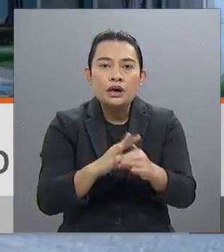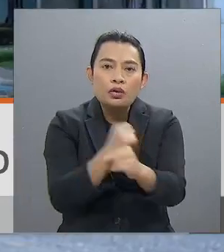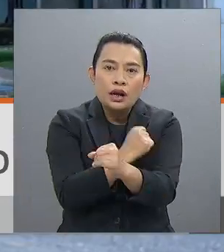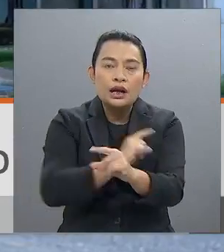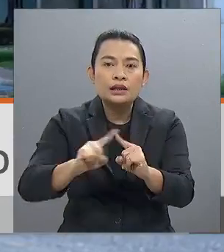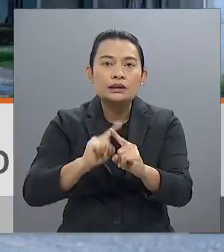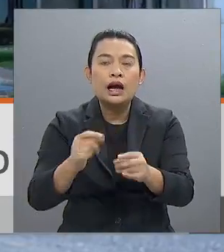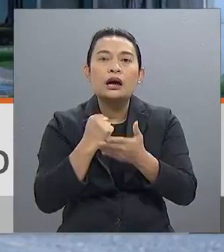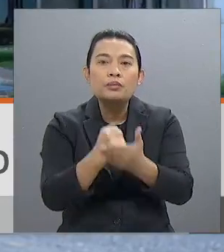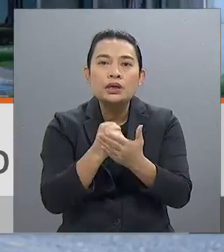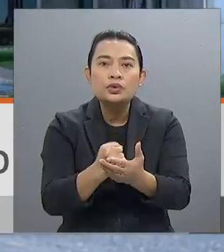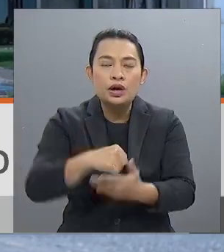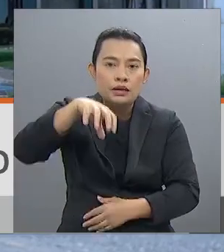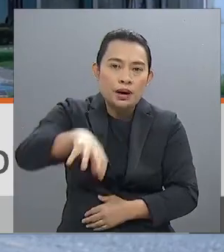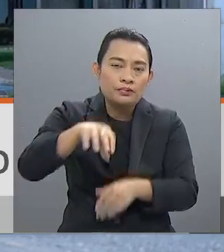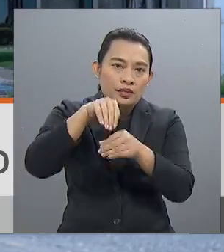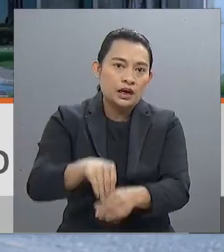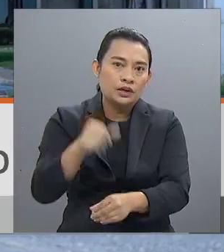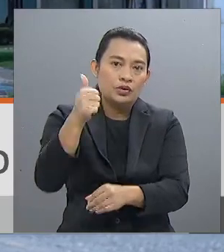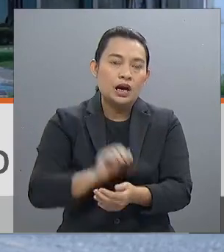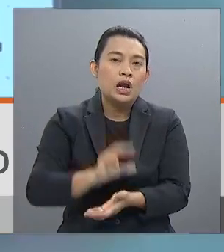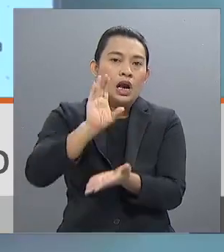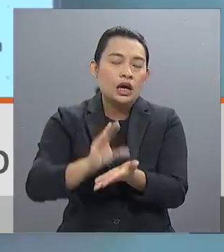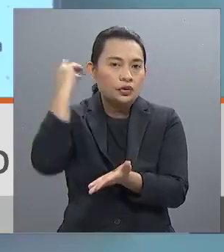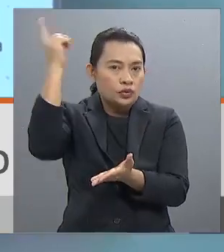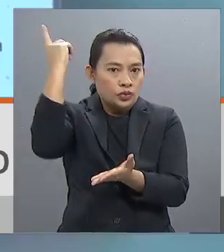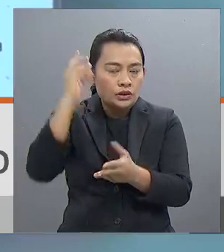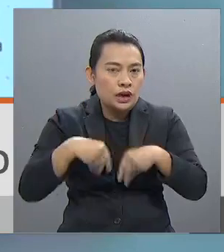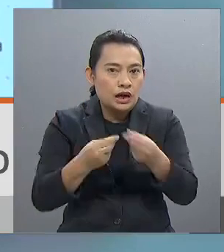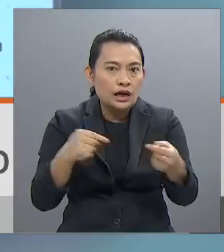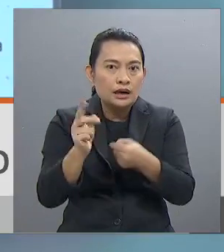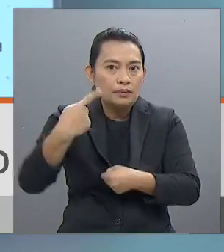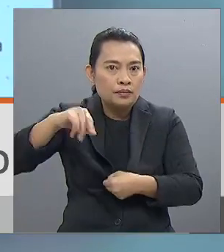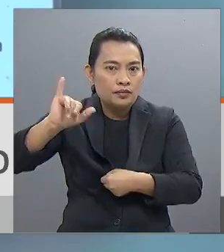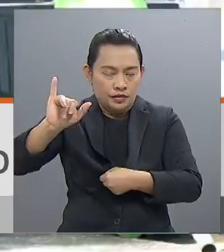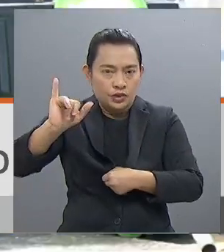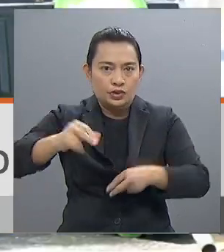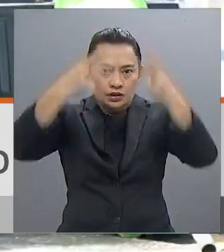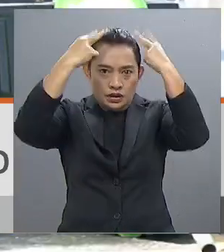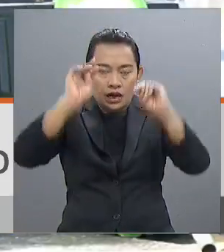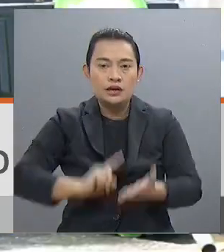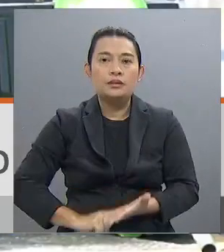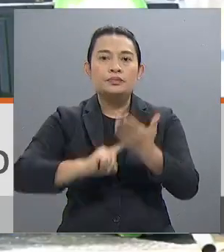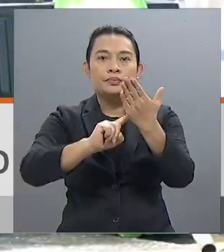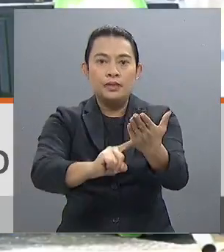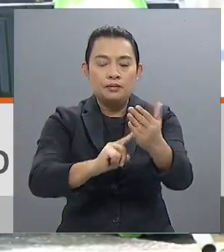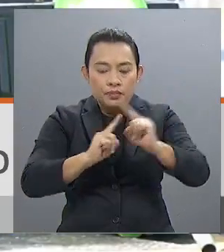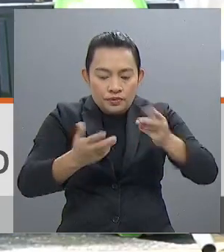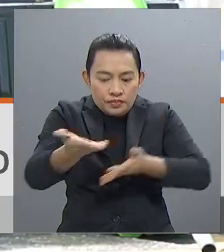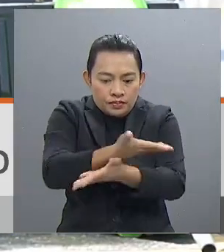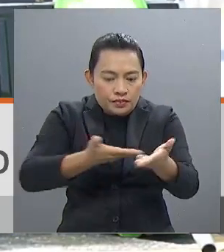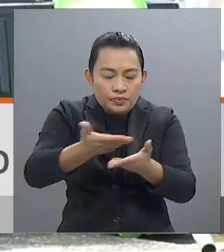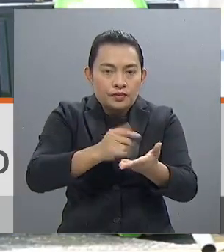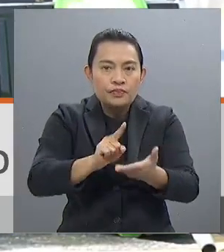จ้างงานและการจัดตั้งกองทุนท่องเที่ยวให้กับพลเอกประยุทธ์จันทร์โอชานายกรัฐมนตรีพิจารณาแล้วและสัปดาห์